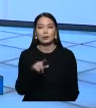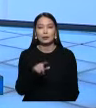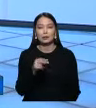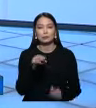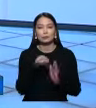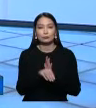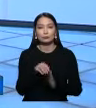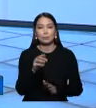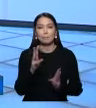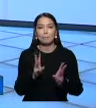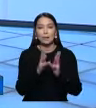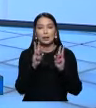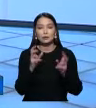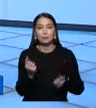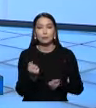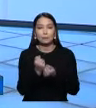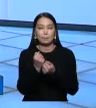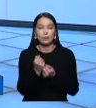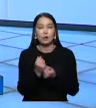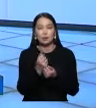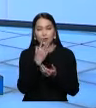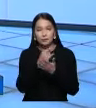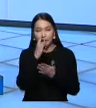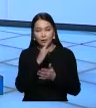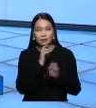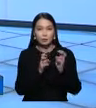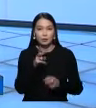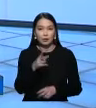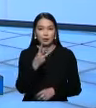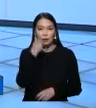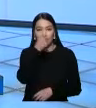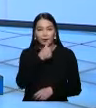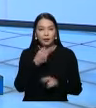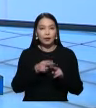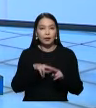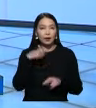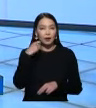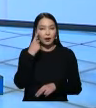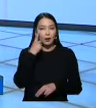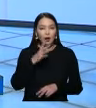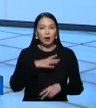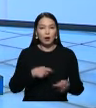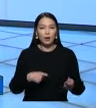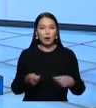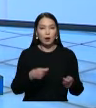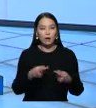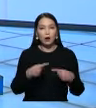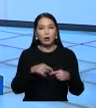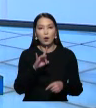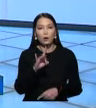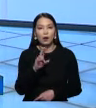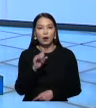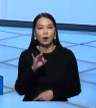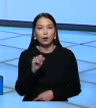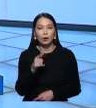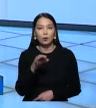холдинг «Байтерек» в поддержку отечественного бизнеса в 2023 году. Об этом президенту доложил руководитель организации Рустам Карагойшин.